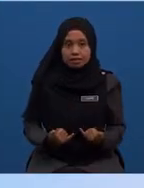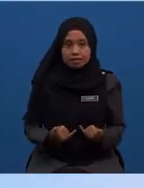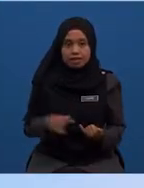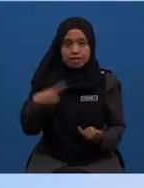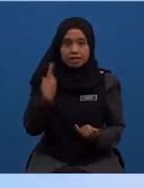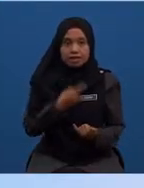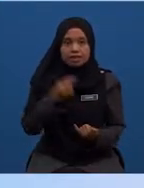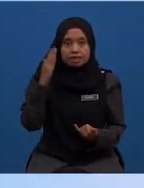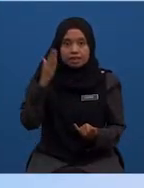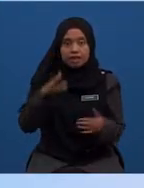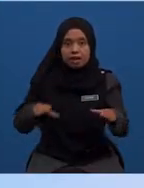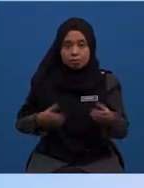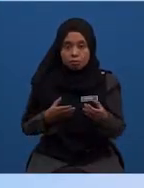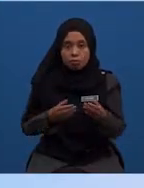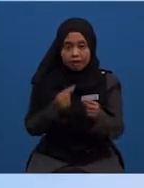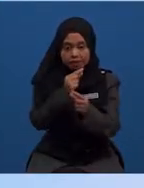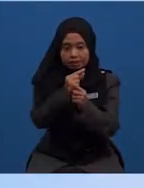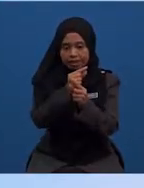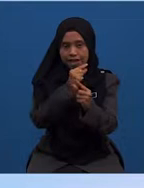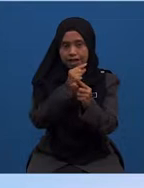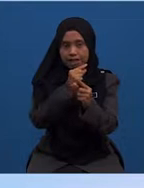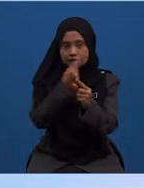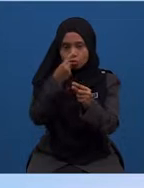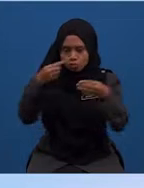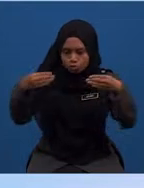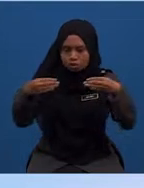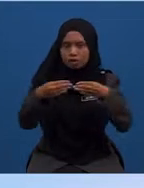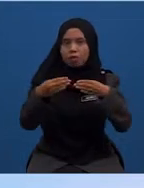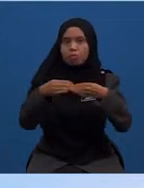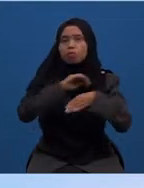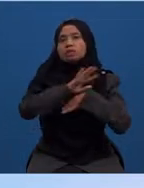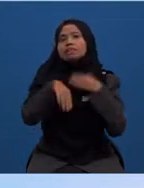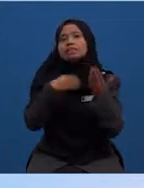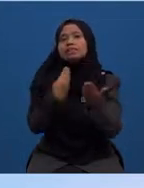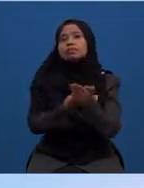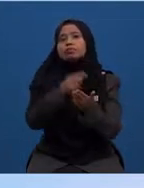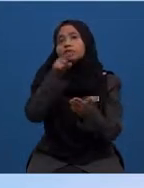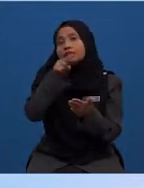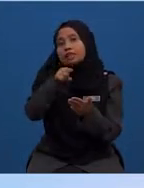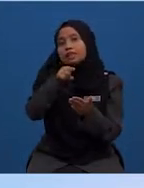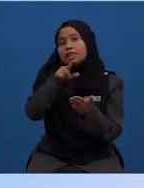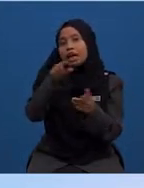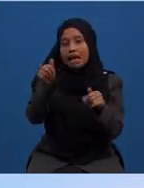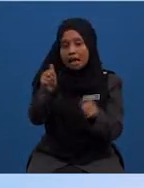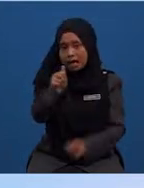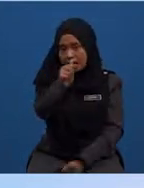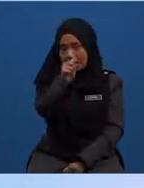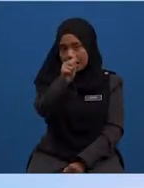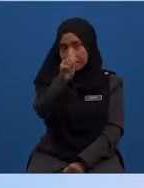Sekarang, kita akan membuat garisan bagi menyambungkan ke semua titik